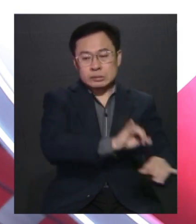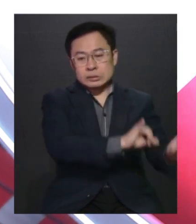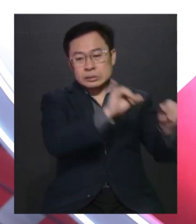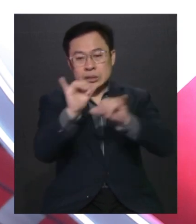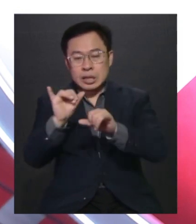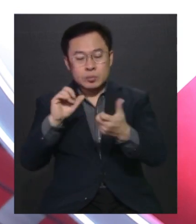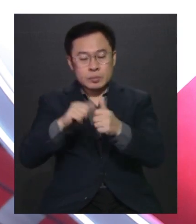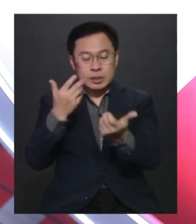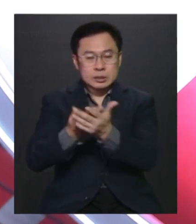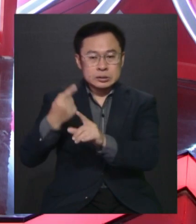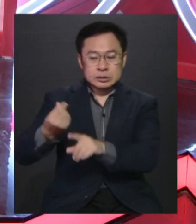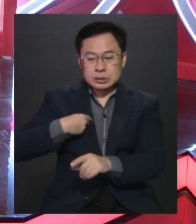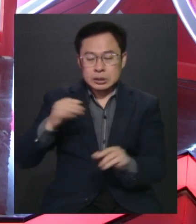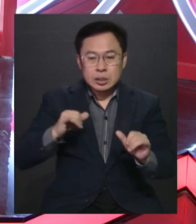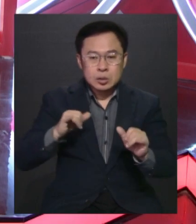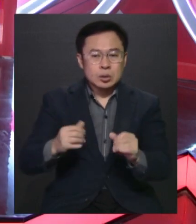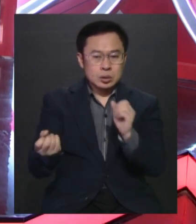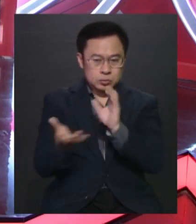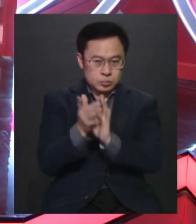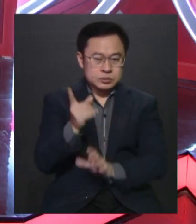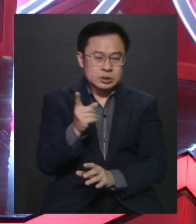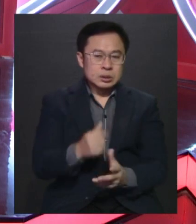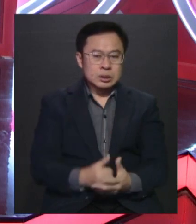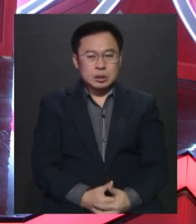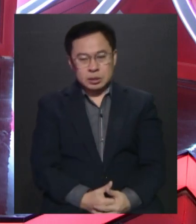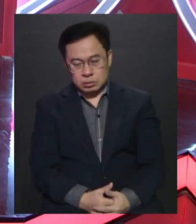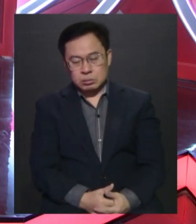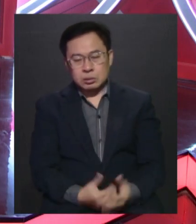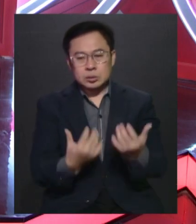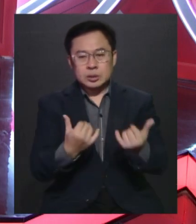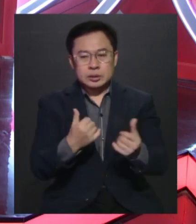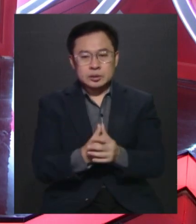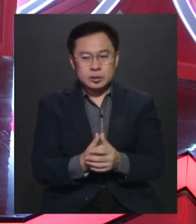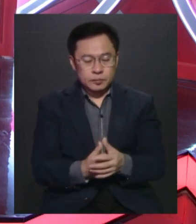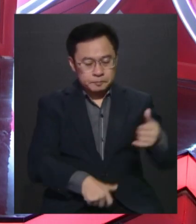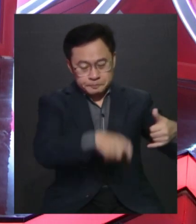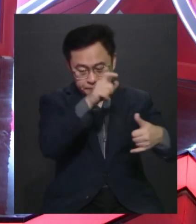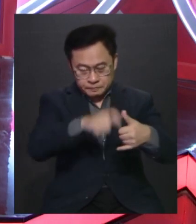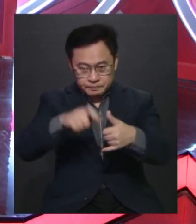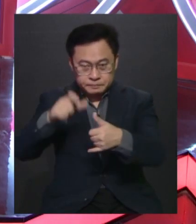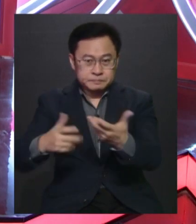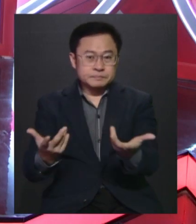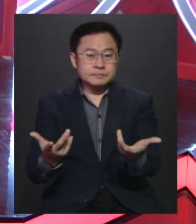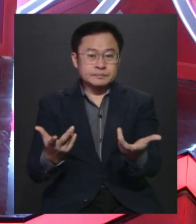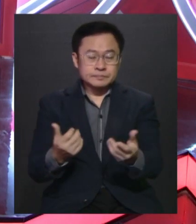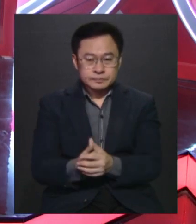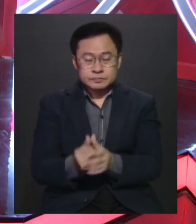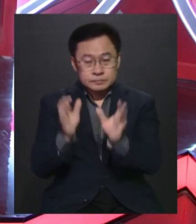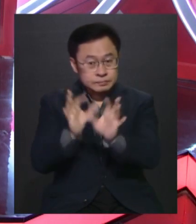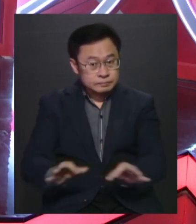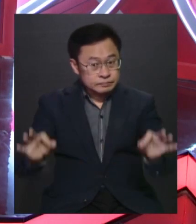ทีมเหนื่อยเลย ตอนนี้เนี่ยหลายๆคนยังลุ้นมากกว่าการที่จะให้นักบอลอยู่ครบ ครับ คือนักบอลเนี่ยจะมา